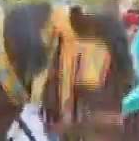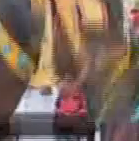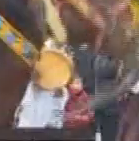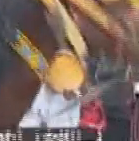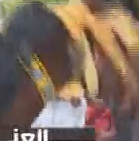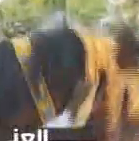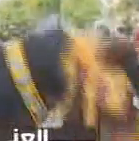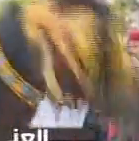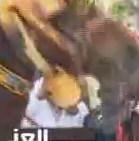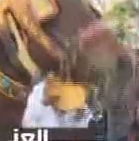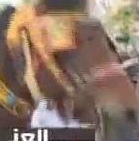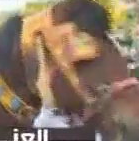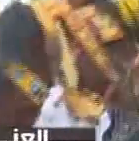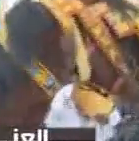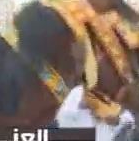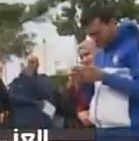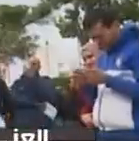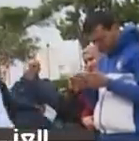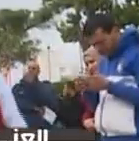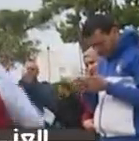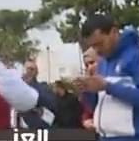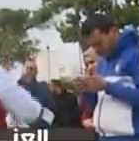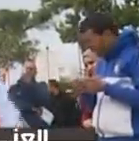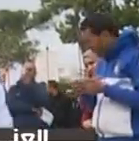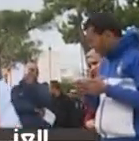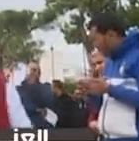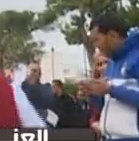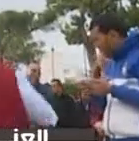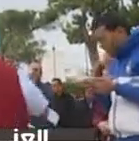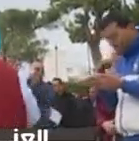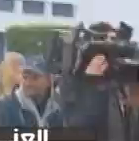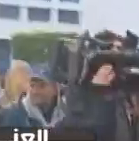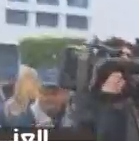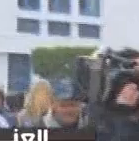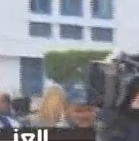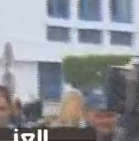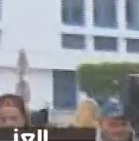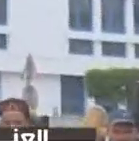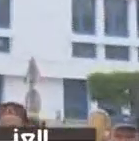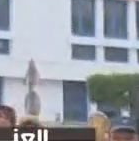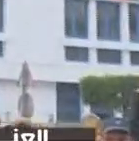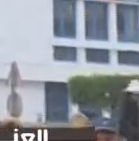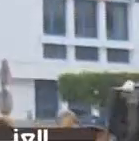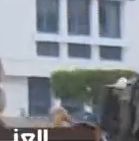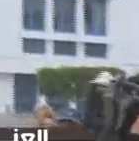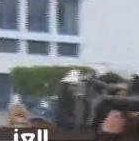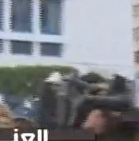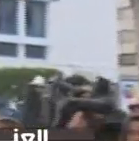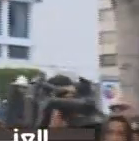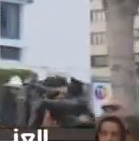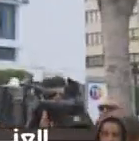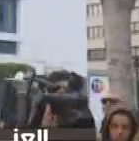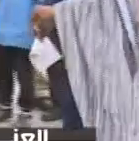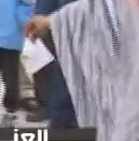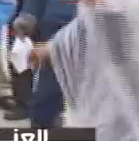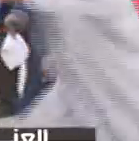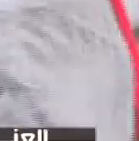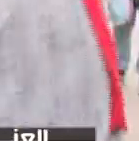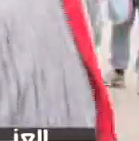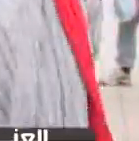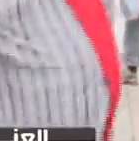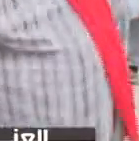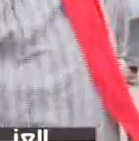محاكاة لأجواء مهرجان الواحات بتوزر في شارع الحبيب بورقيبة بالعاصمة ترويجا للوجهة السياحية